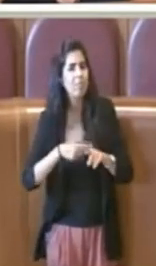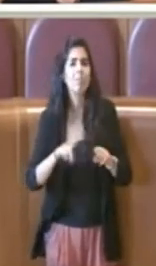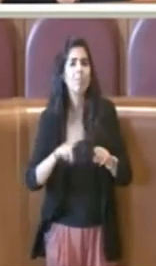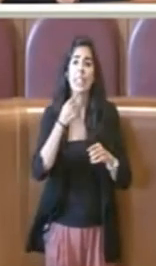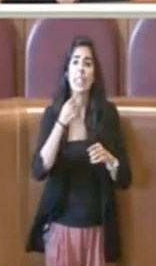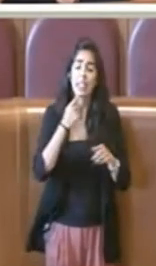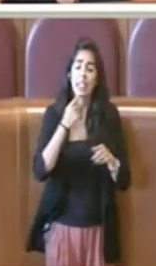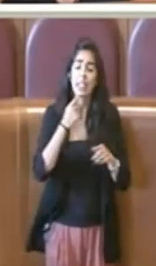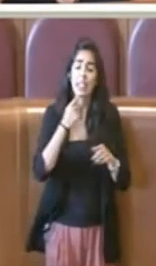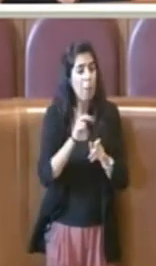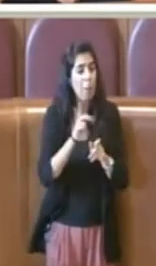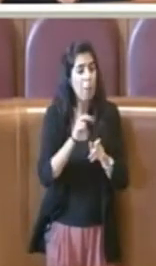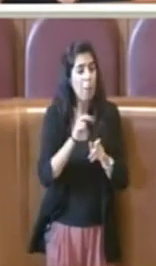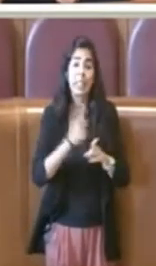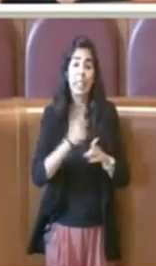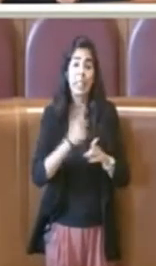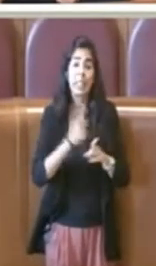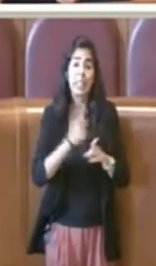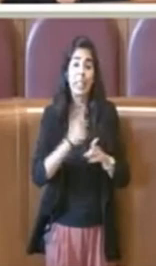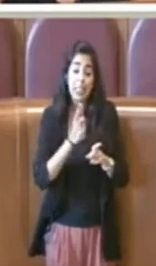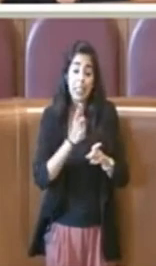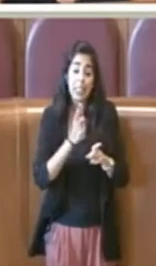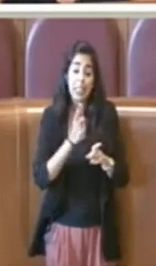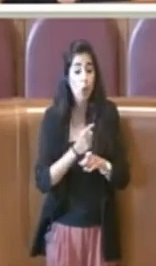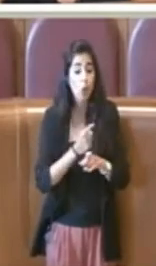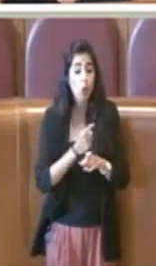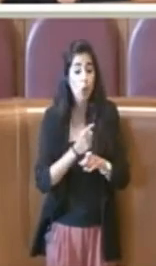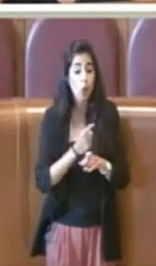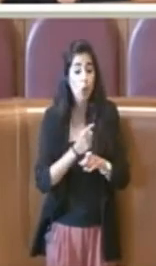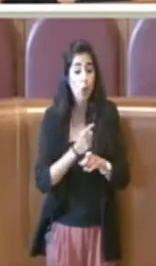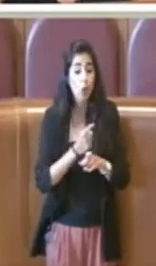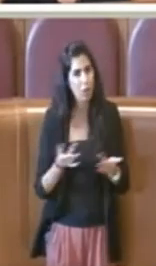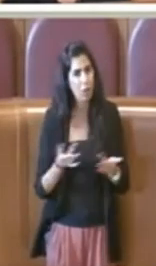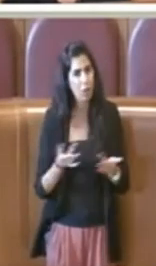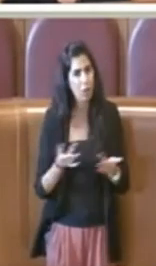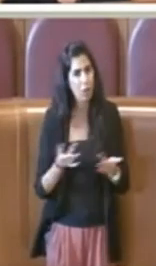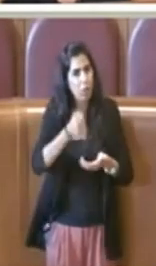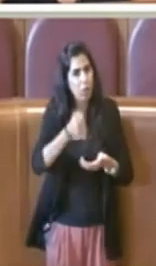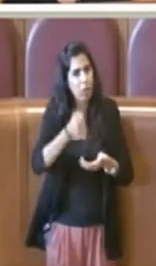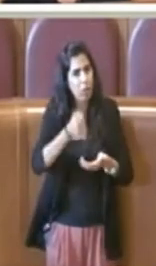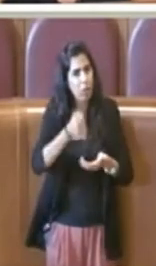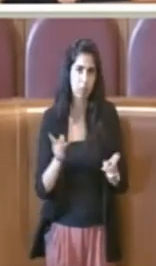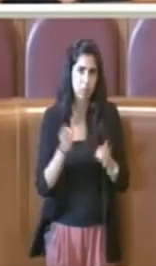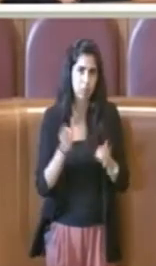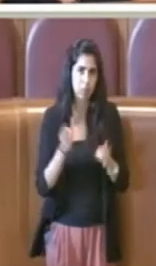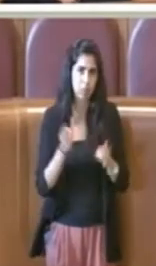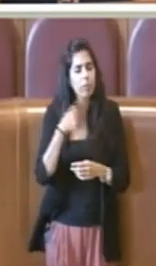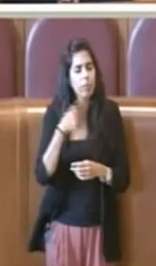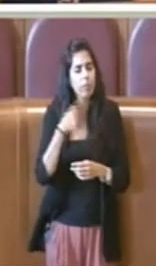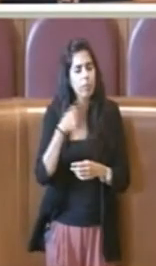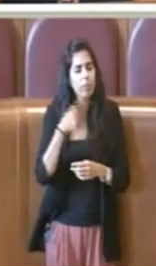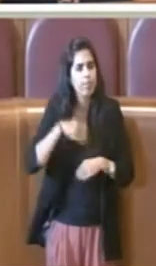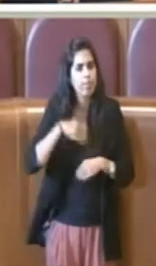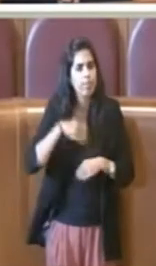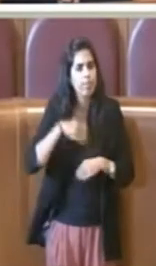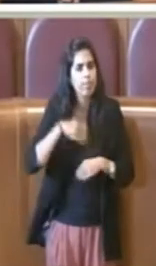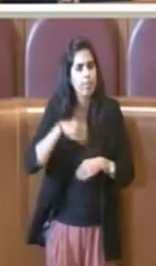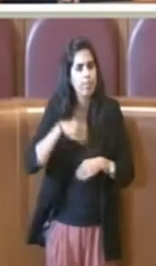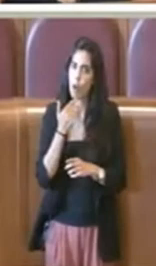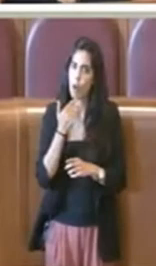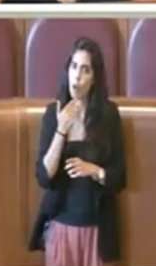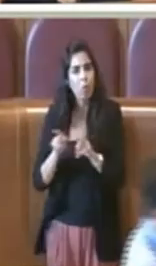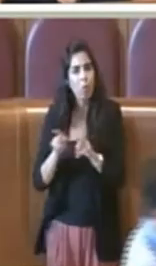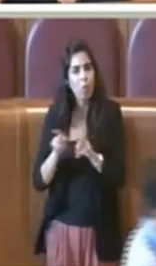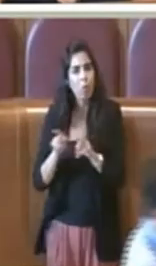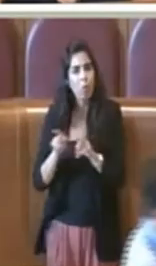di essere alleggeriti dal pagamento della quota intera. Quindi mi sento di ringraziare gli uffici, mi sento di